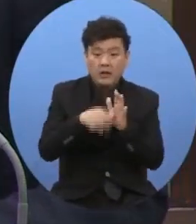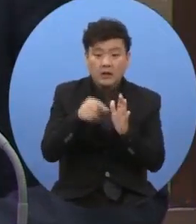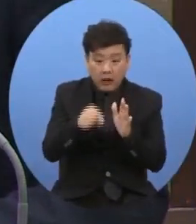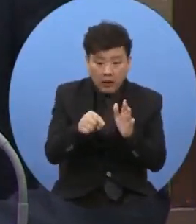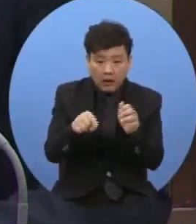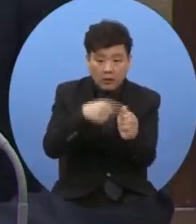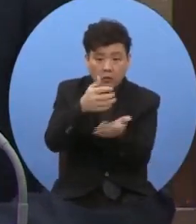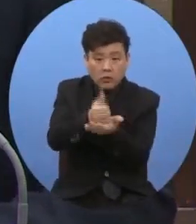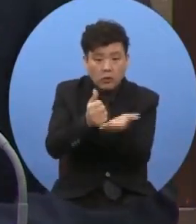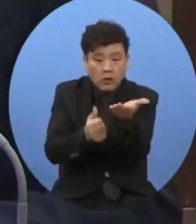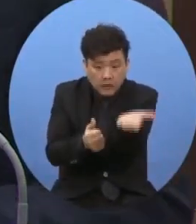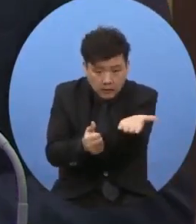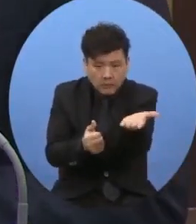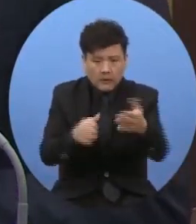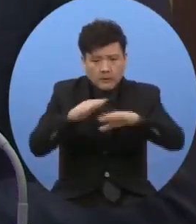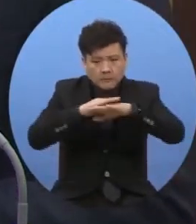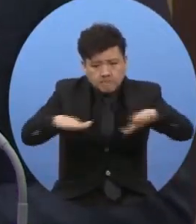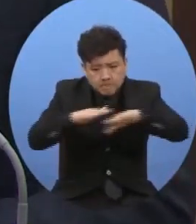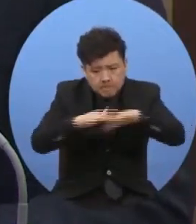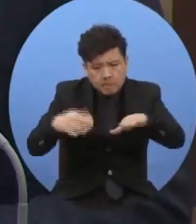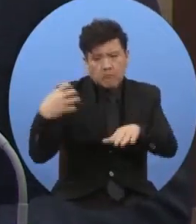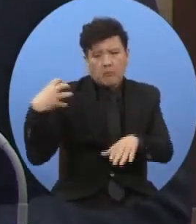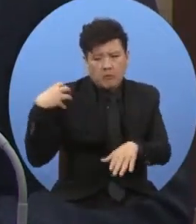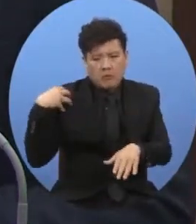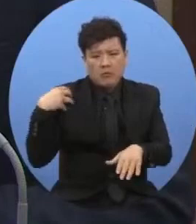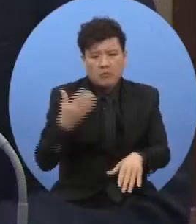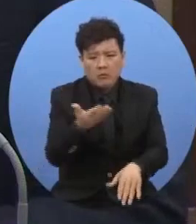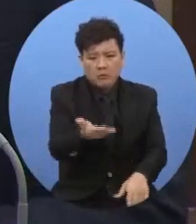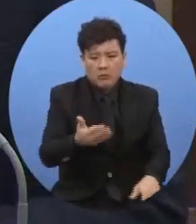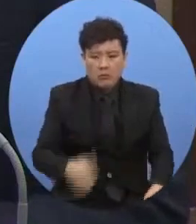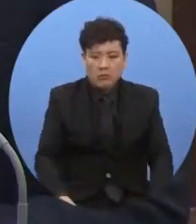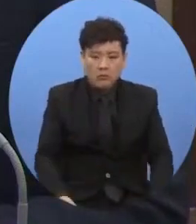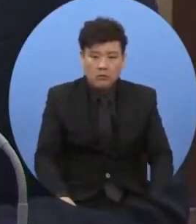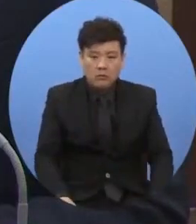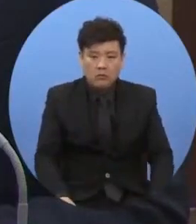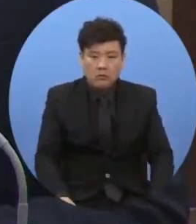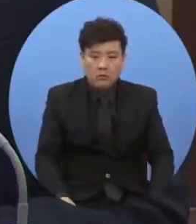이제 당연히 해야 될 역할들을 앞으로 좀 해주시길 바라고요. 예. 제가 또 일단